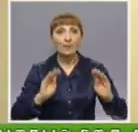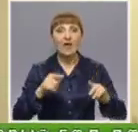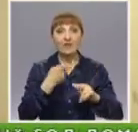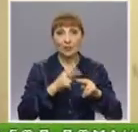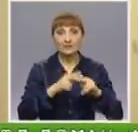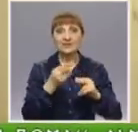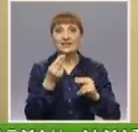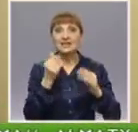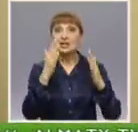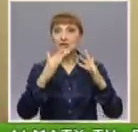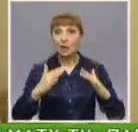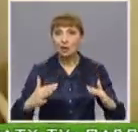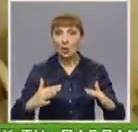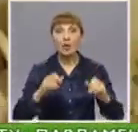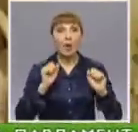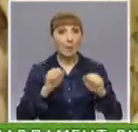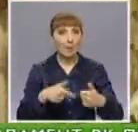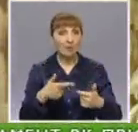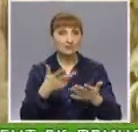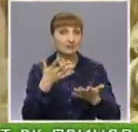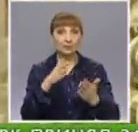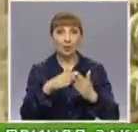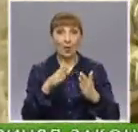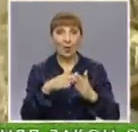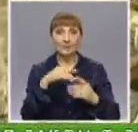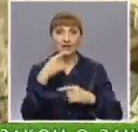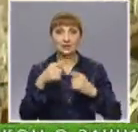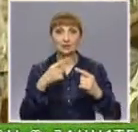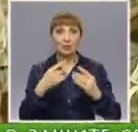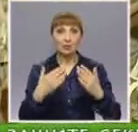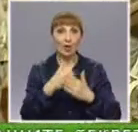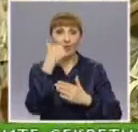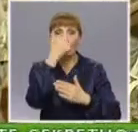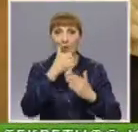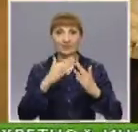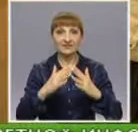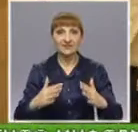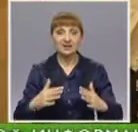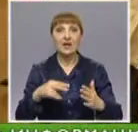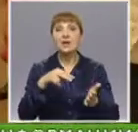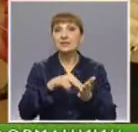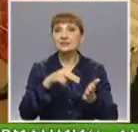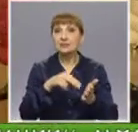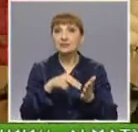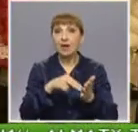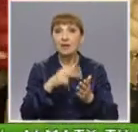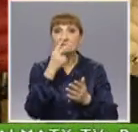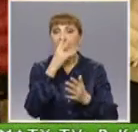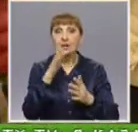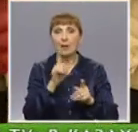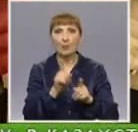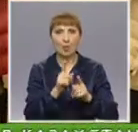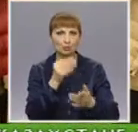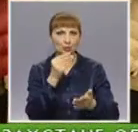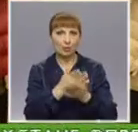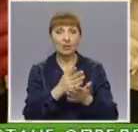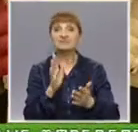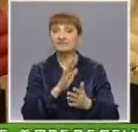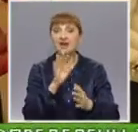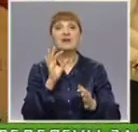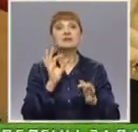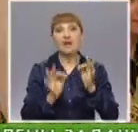эта денежная елка вполне может занять место традиционного новогоднего дерева. И цена за нее, несмотря на кажущуюся дороговизну,